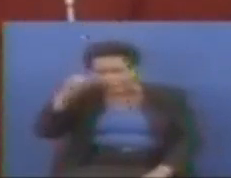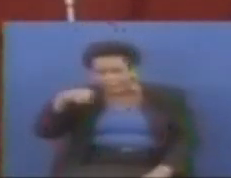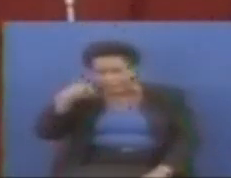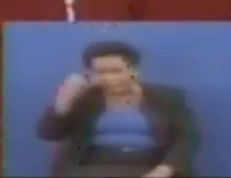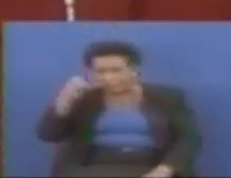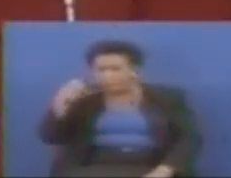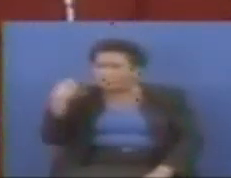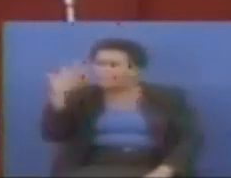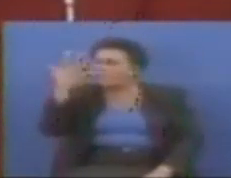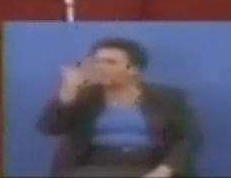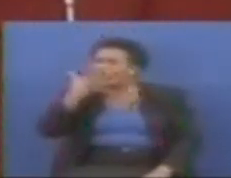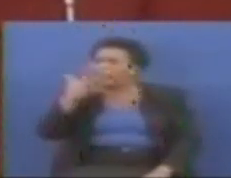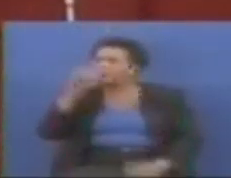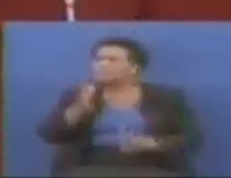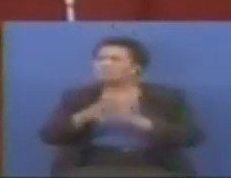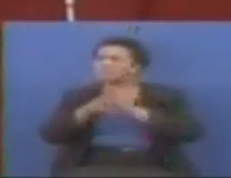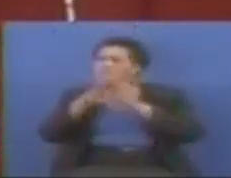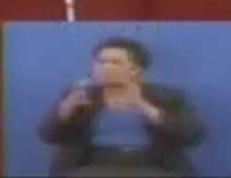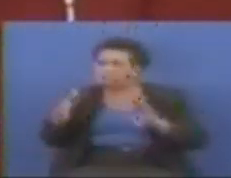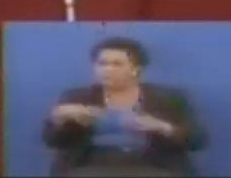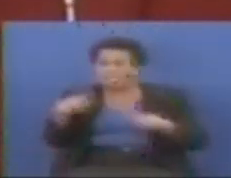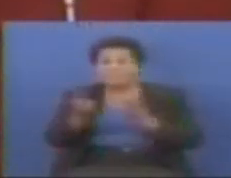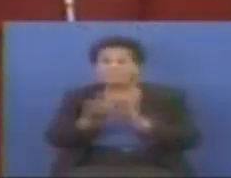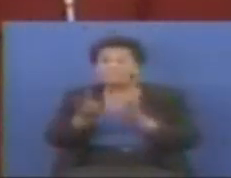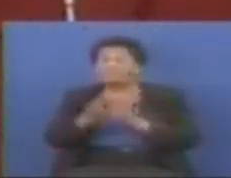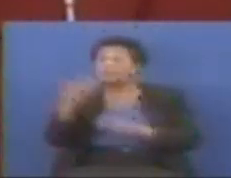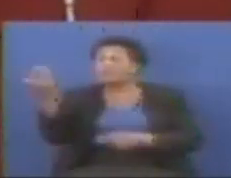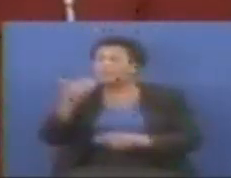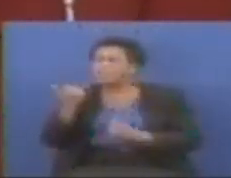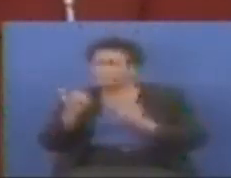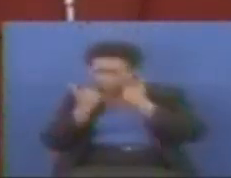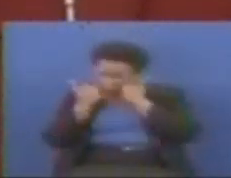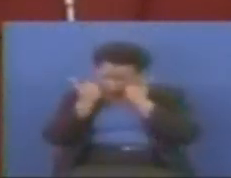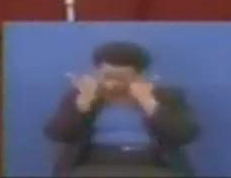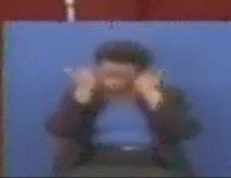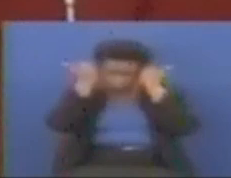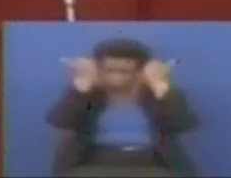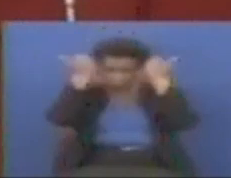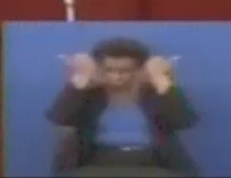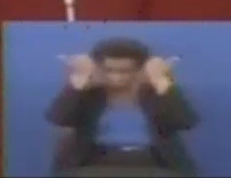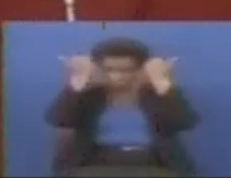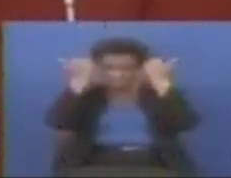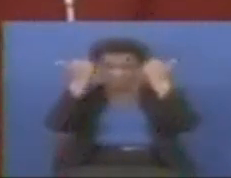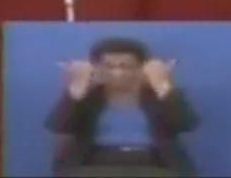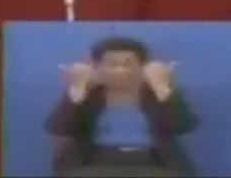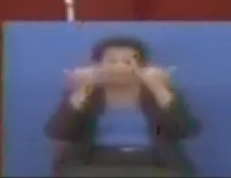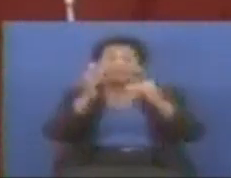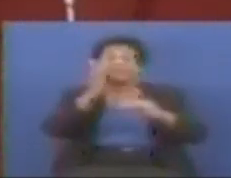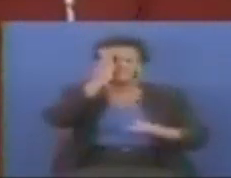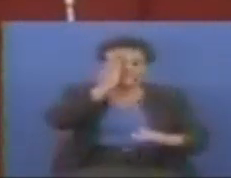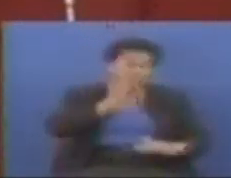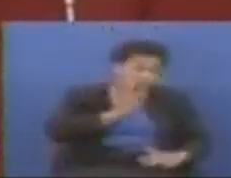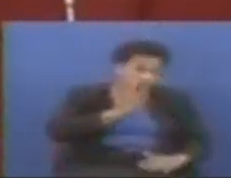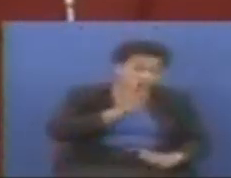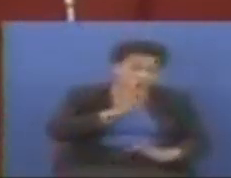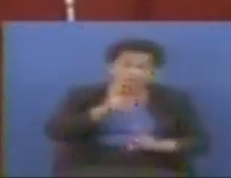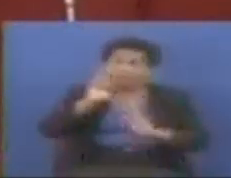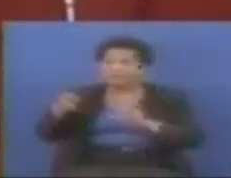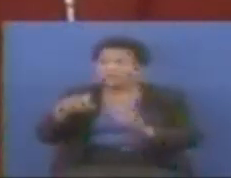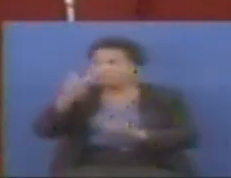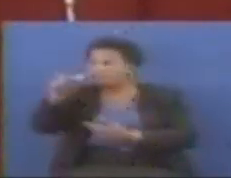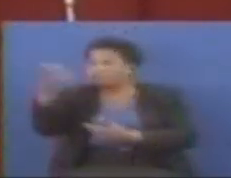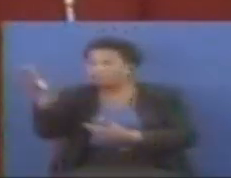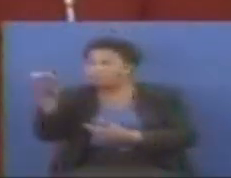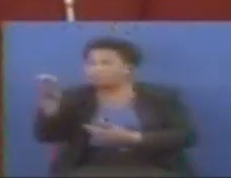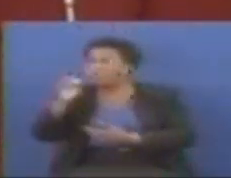walikuwa 202. Mheshimiwa Naibu Spika, watumiwa baadhi wamepelekwa mahakamani na wengine upelelezi wa kesi zao na mashauri